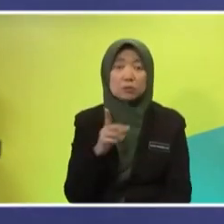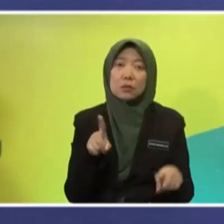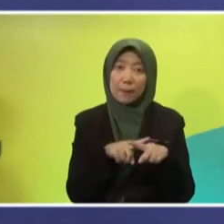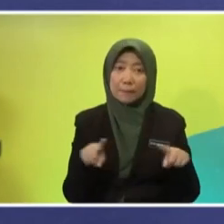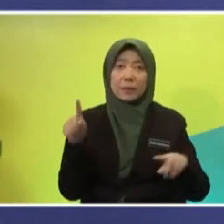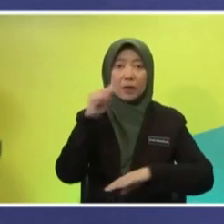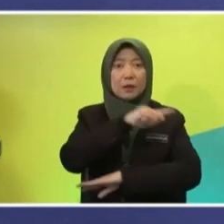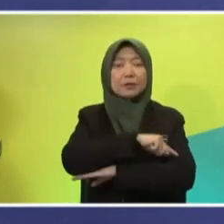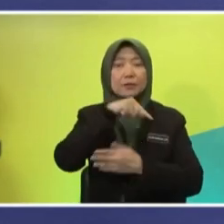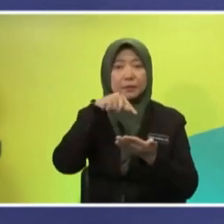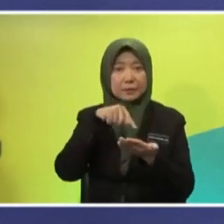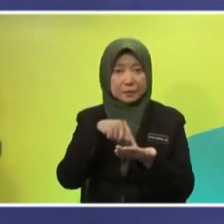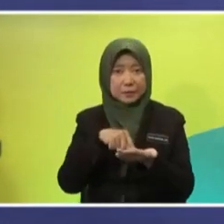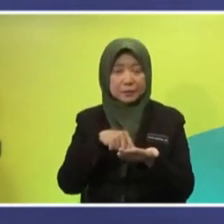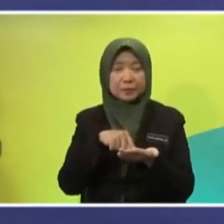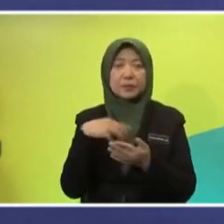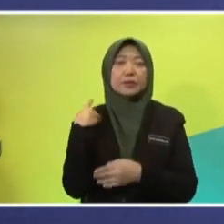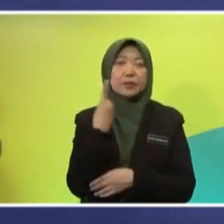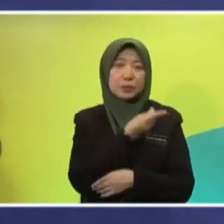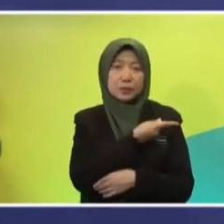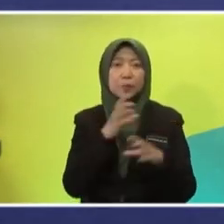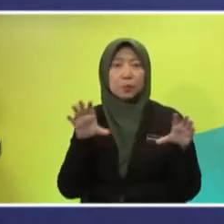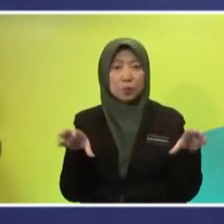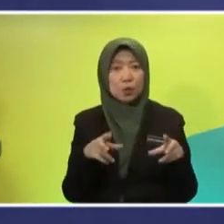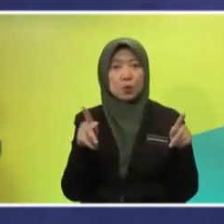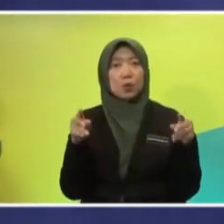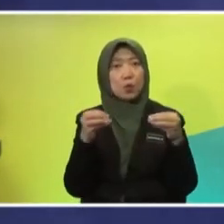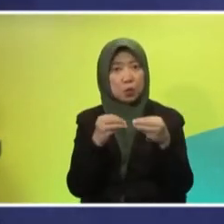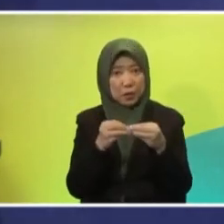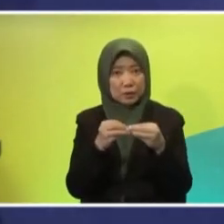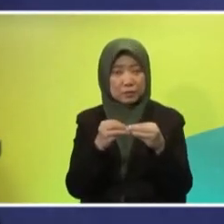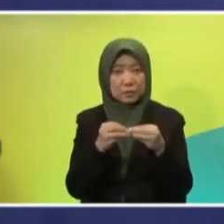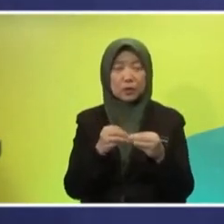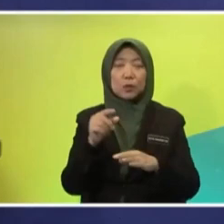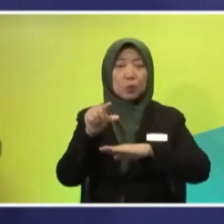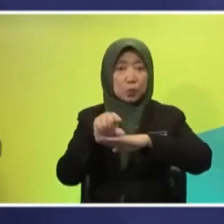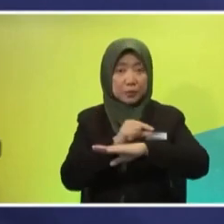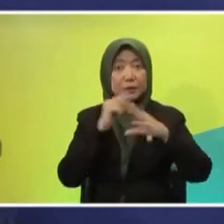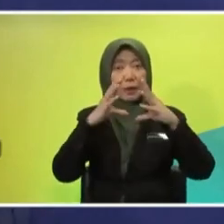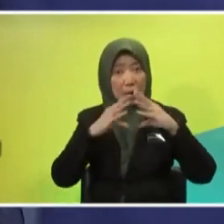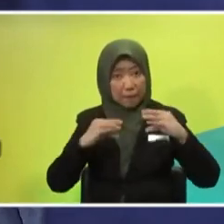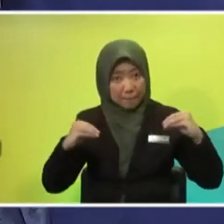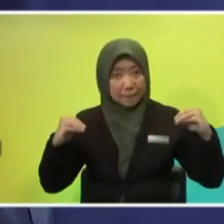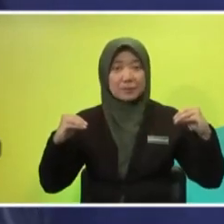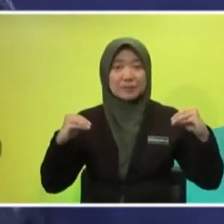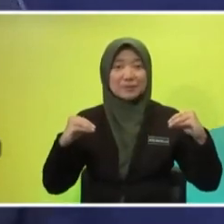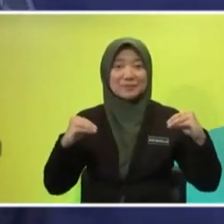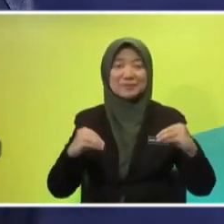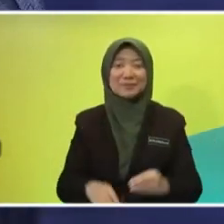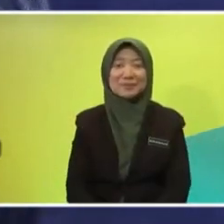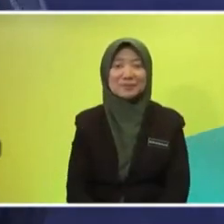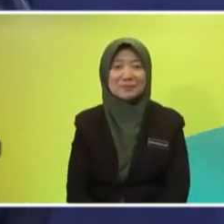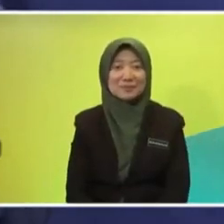untuk collage, Cikgu Su akan mengajar kita menggunakan kapas. Betul tak Cikgu Ana? Ya, betul